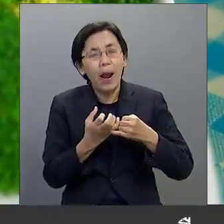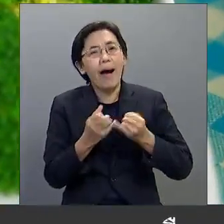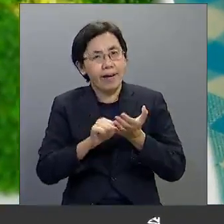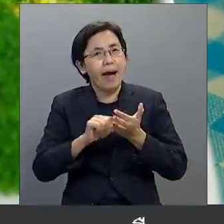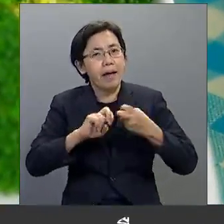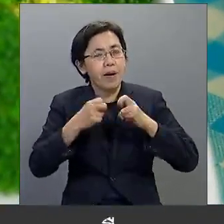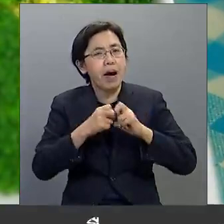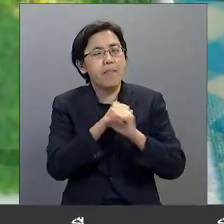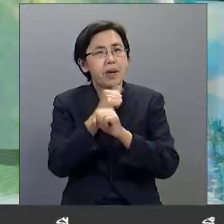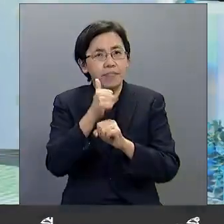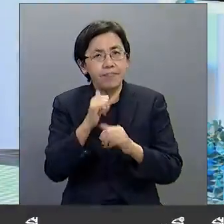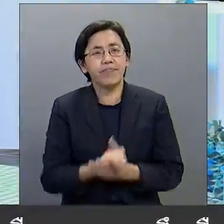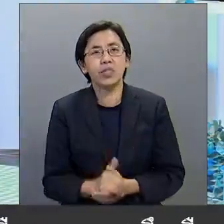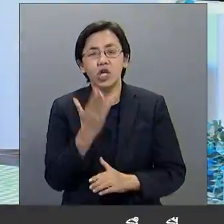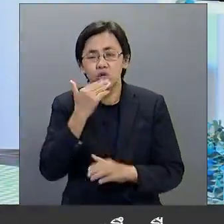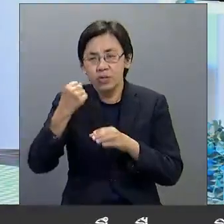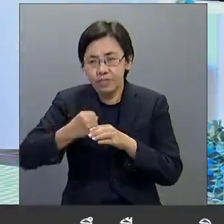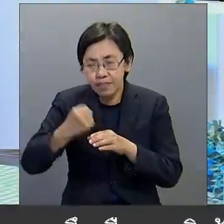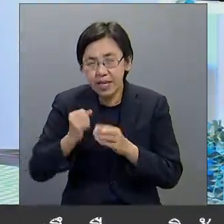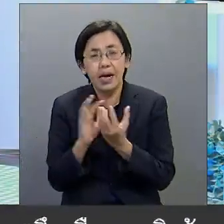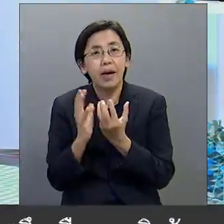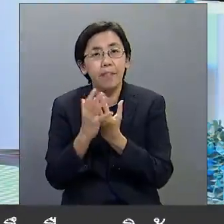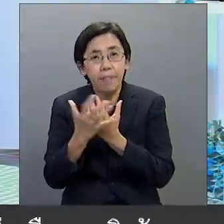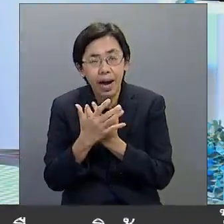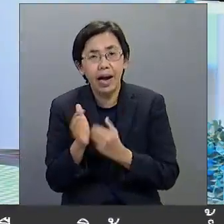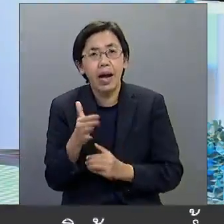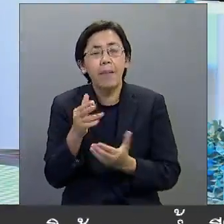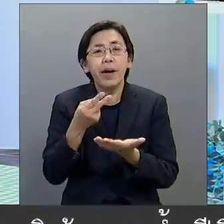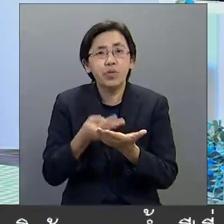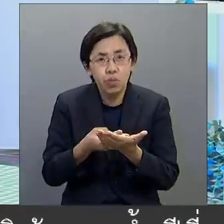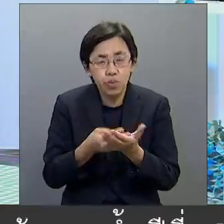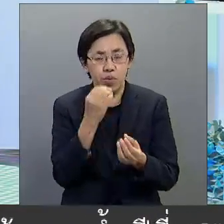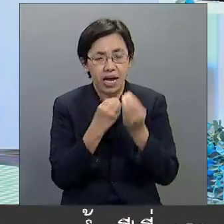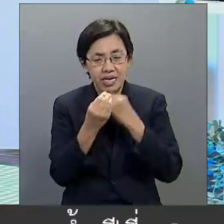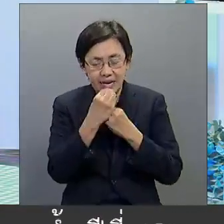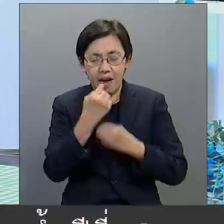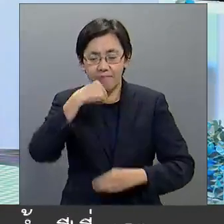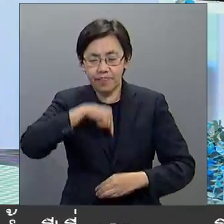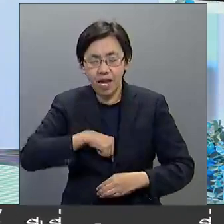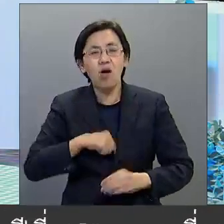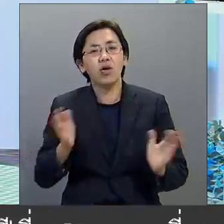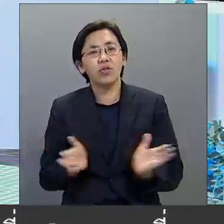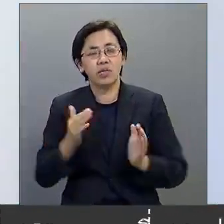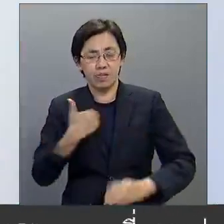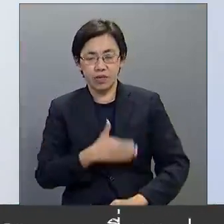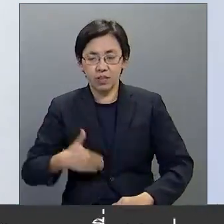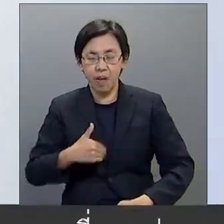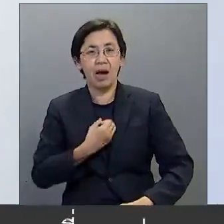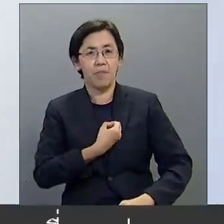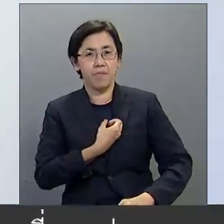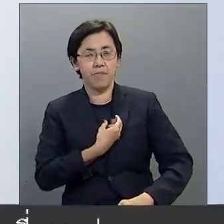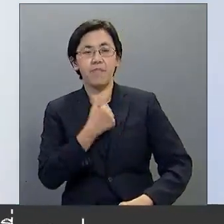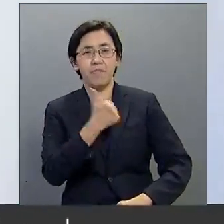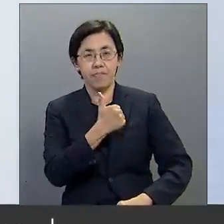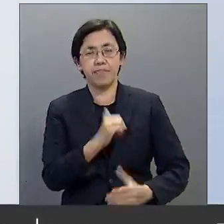พริกปลาทูนะผักนะครับพวกนี้เป็นอาหารไทยที่ช่วยส่งเสริมสุขภาพหัวใจได้เป็นอย่างดีนะครับหมวดหมู่ถัด